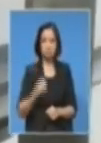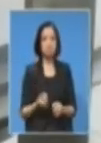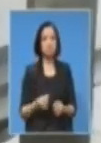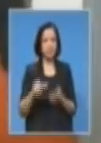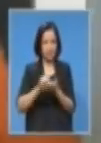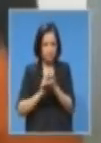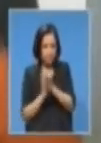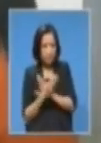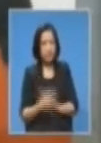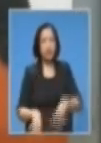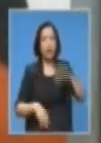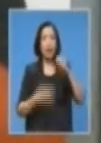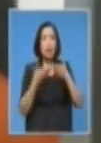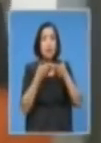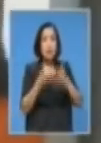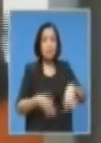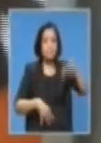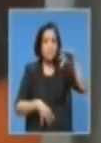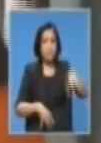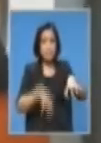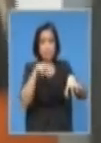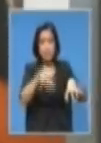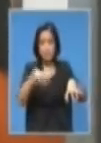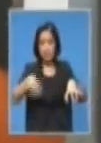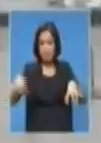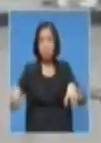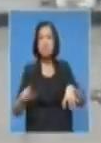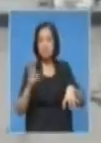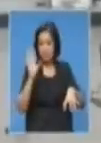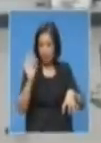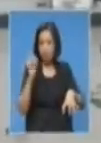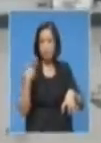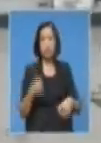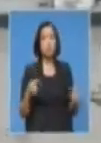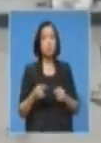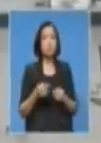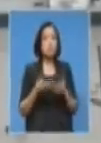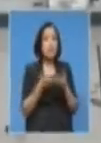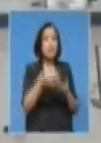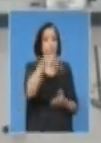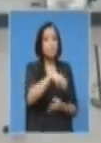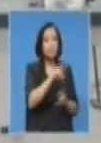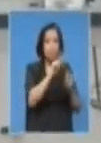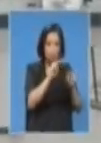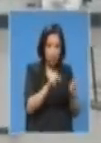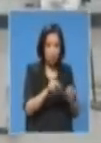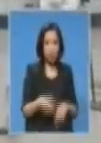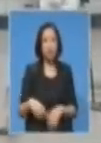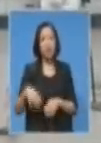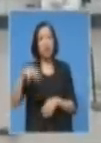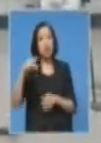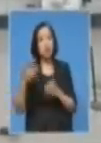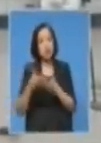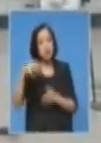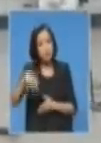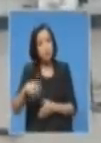งยกตัวอย่างนะครับในปี2559นั้นก็ได้ตั้งงบประมาณไว้ในส่วนของท่าเรือนนท์นะครับแล้วก็ท่าเรือสาทรท่าเรือสา